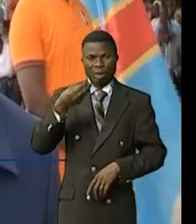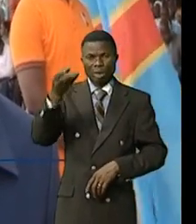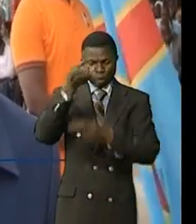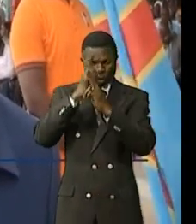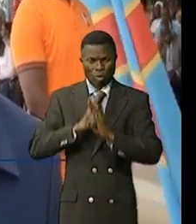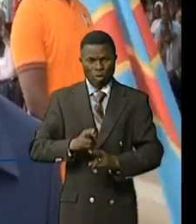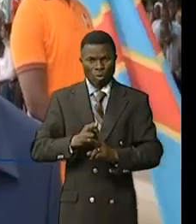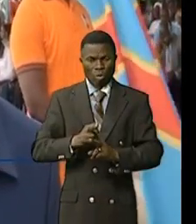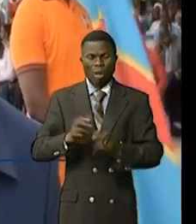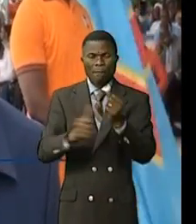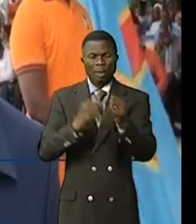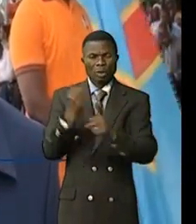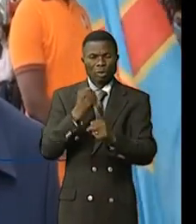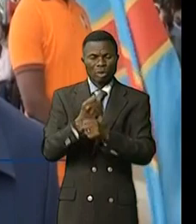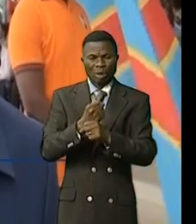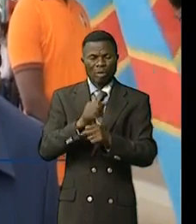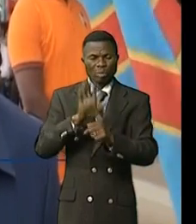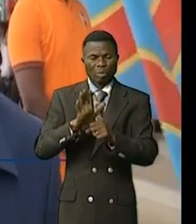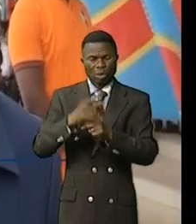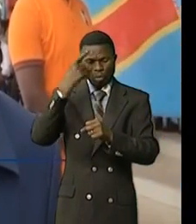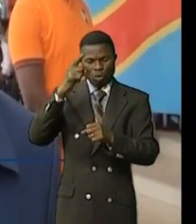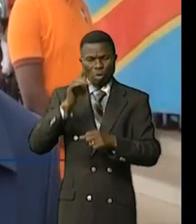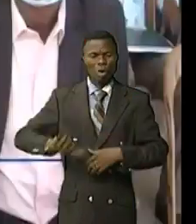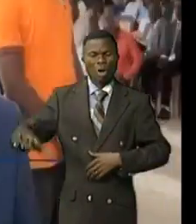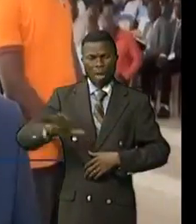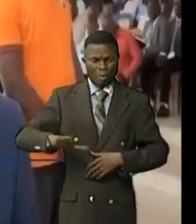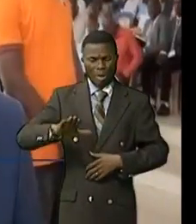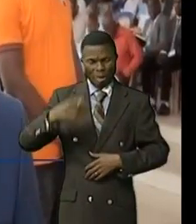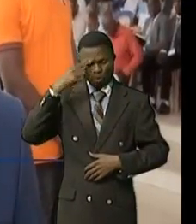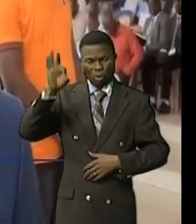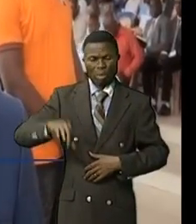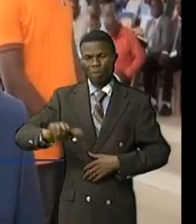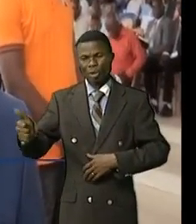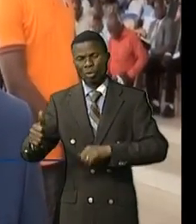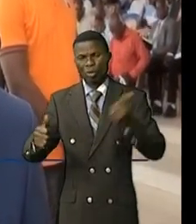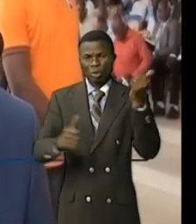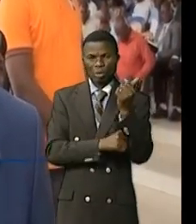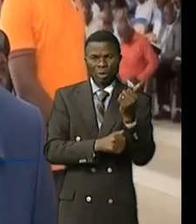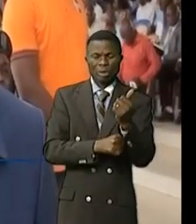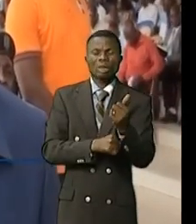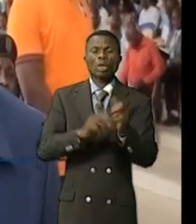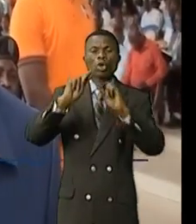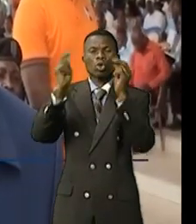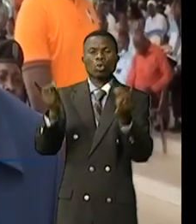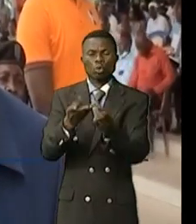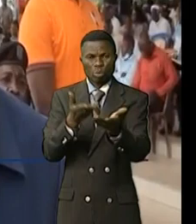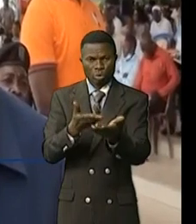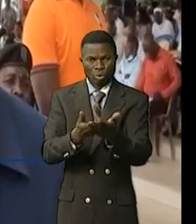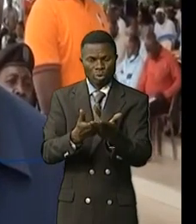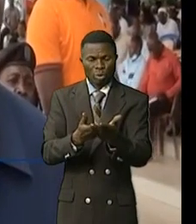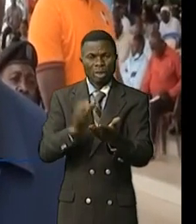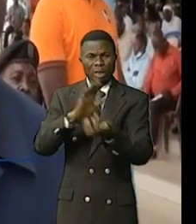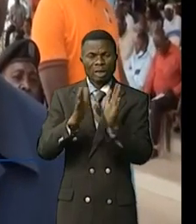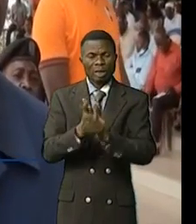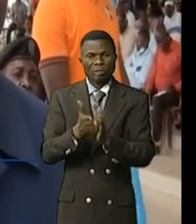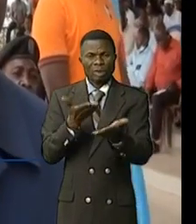qui sacrifient leur vie pour celle des autres. Nous voudrions que cette élévation puisse constituer